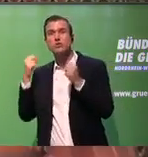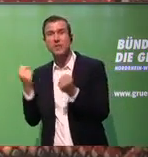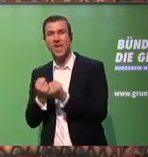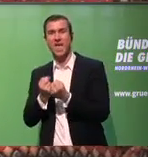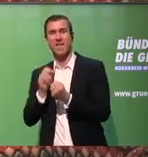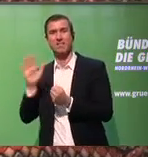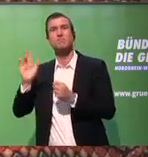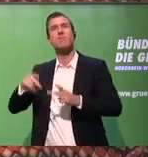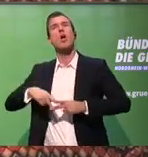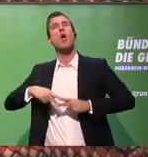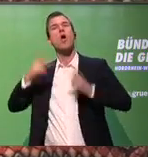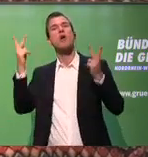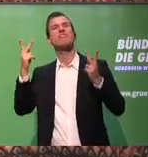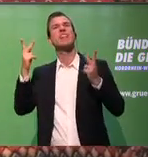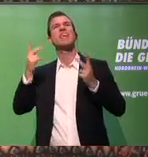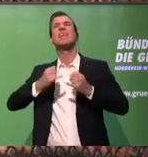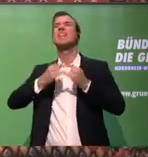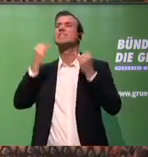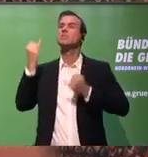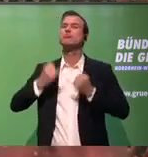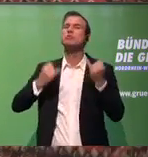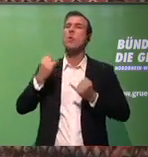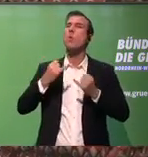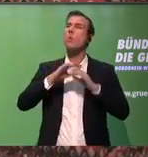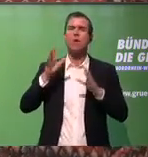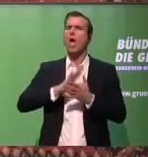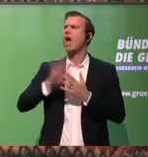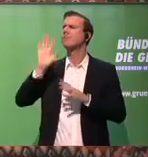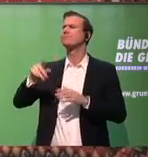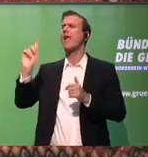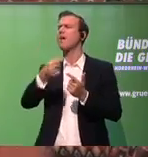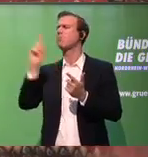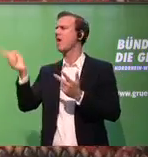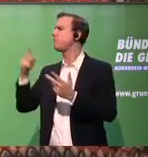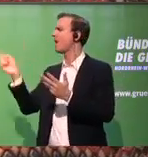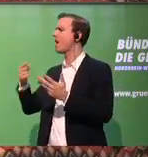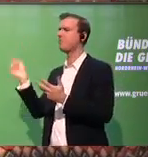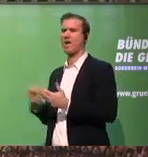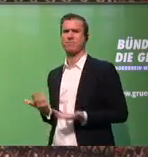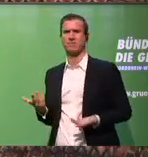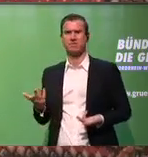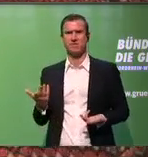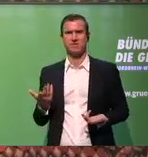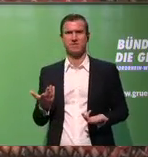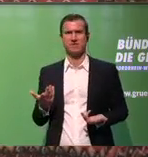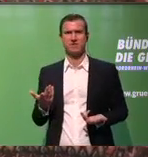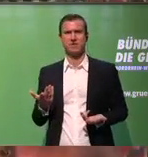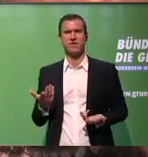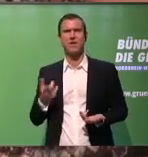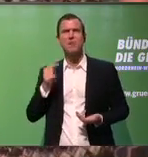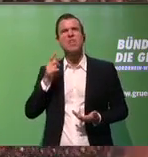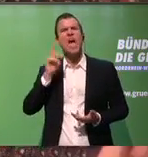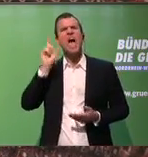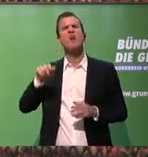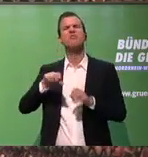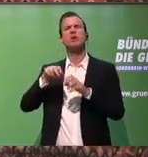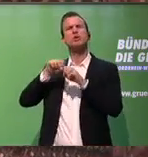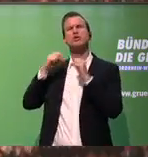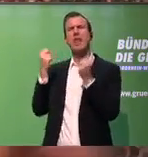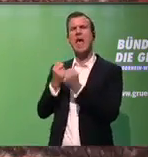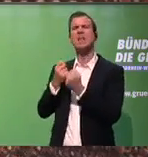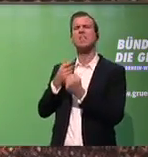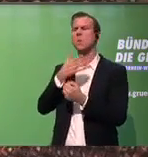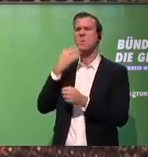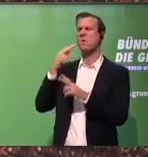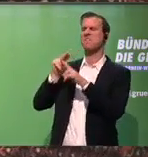seinen öffentlichen Institutionen einfach abgerissen und das Misstrauen sowohl in den Staat, in